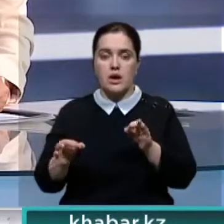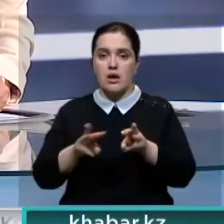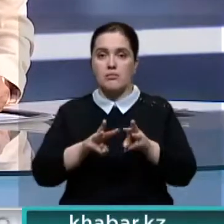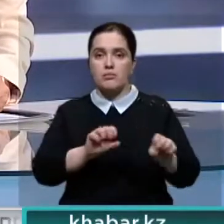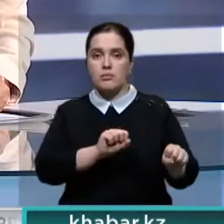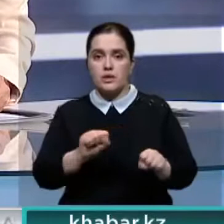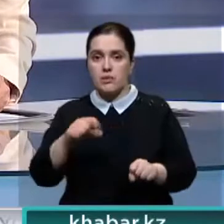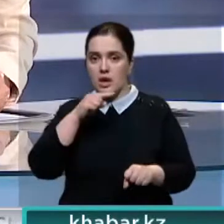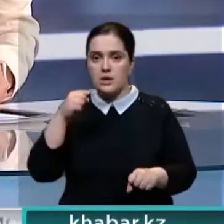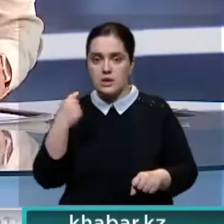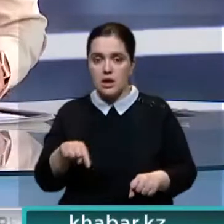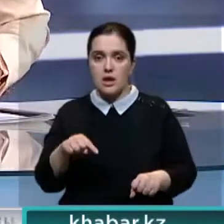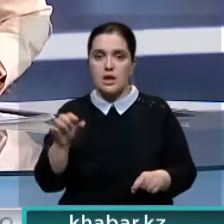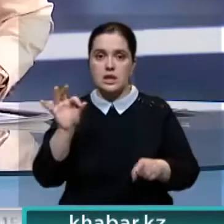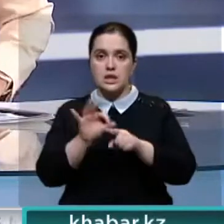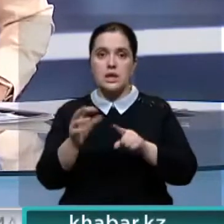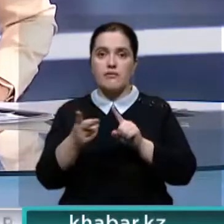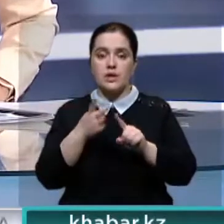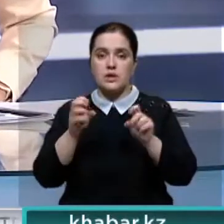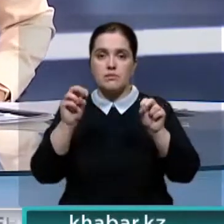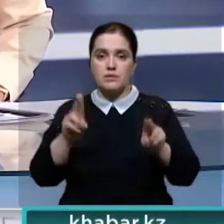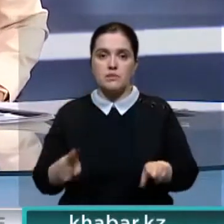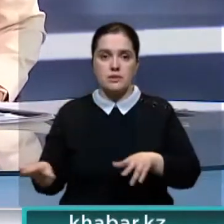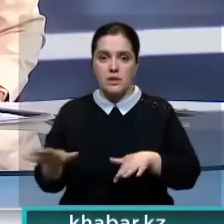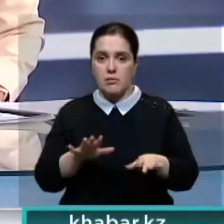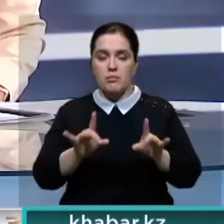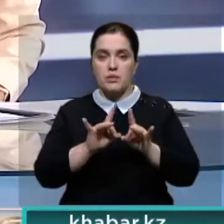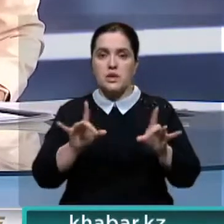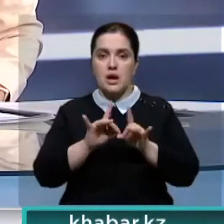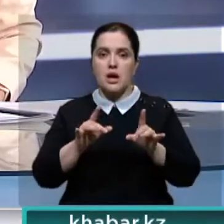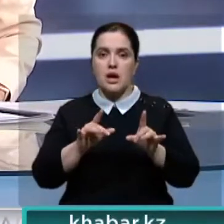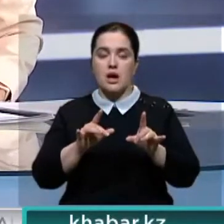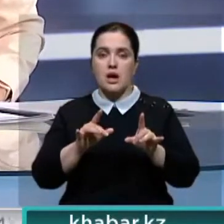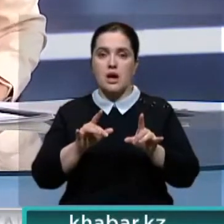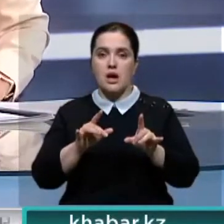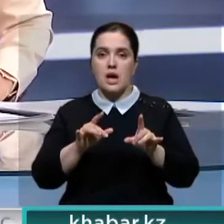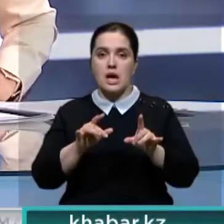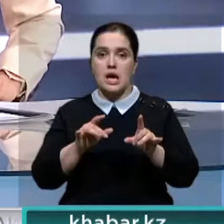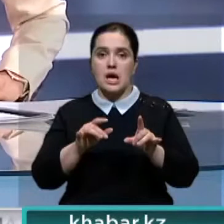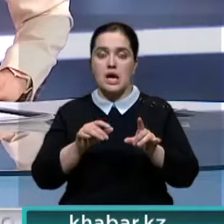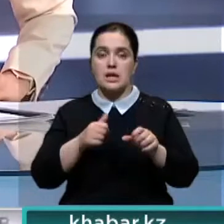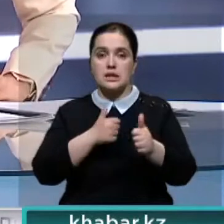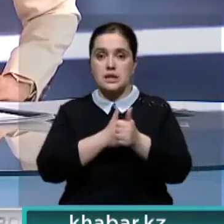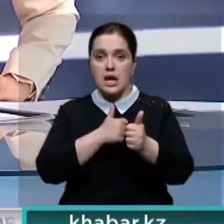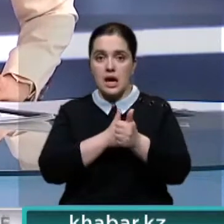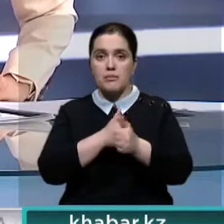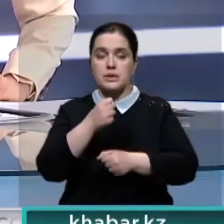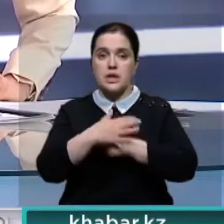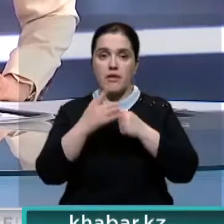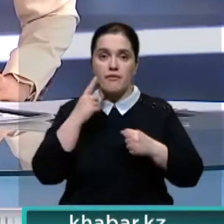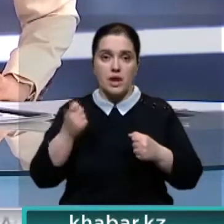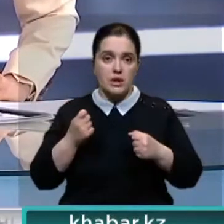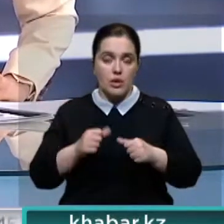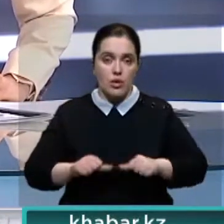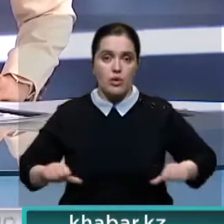этом фоне в Минобороны России обозначили цель второй фазы спецоперации. По словам замкомандующего войсками Центрального военного округа